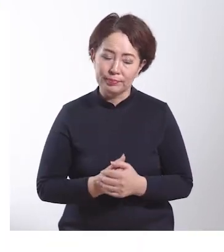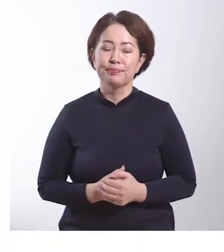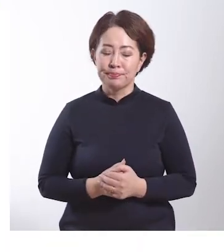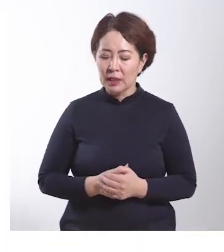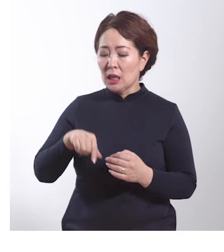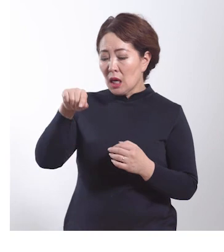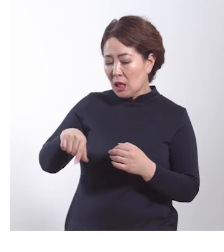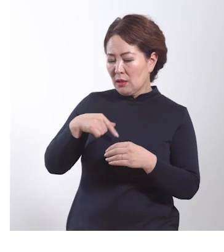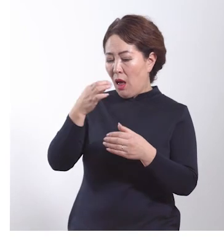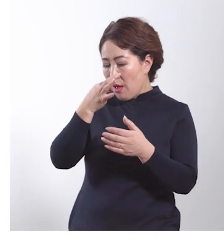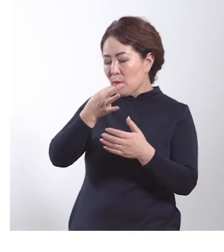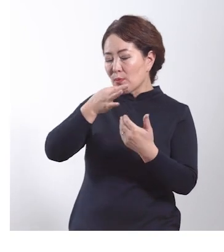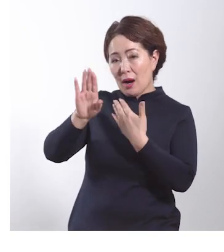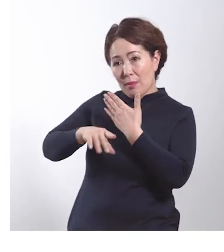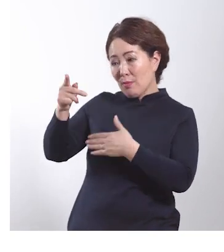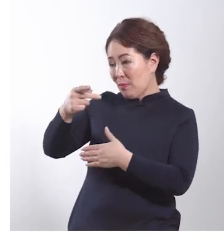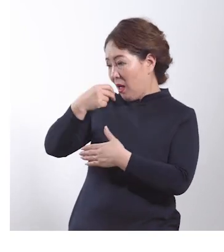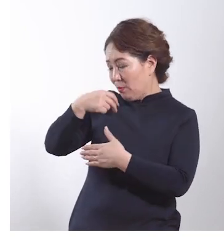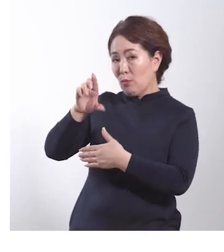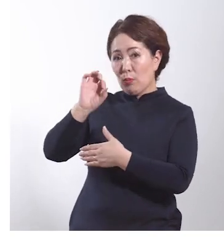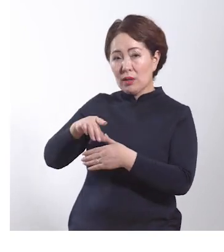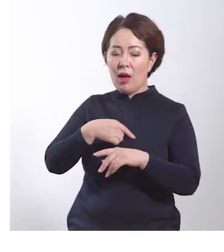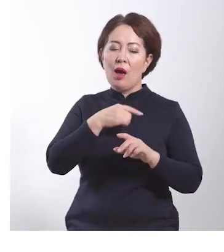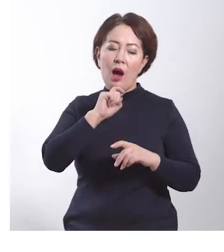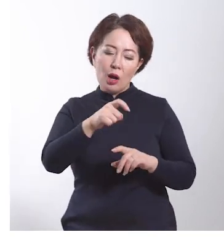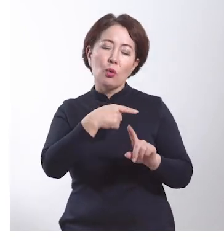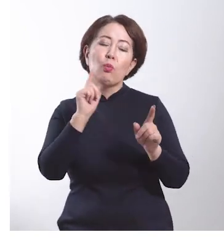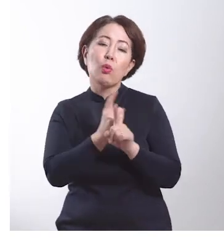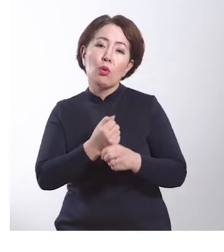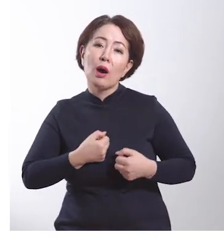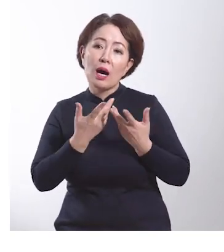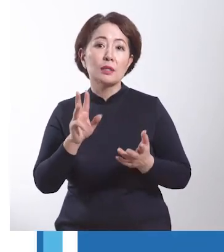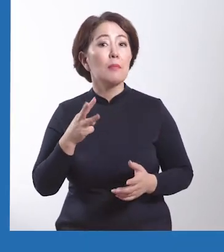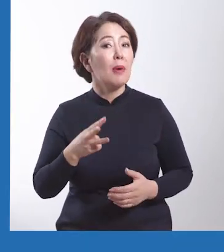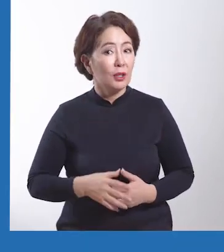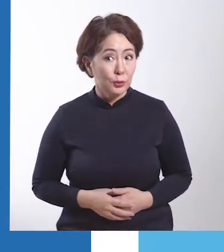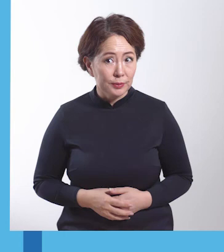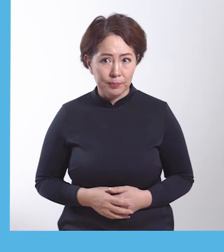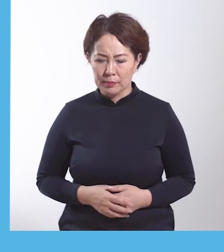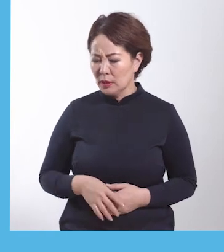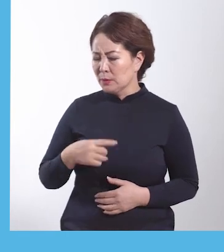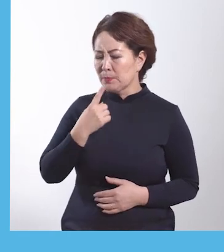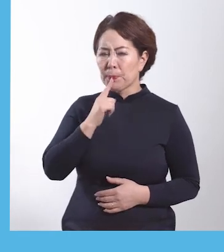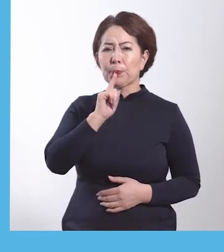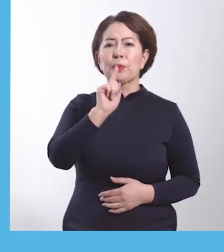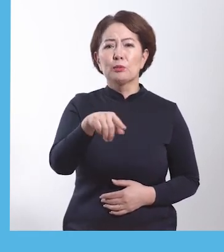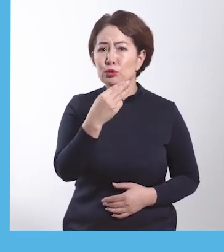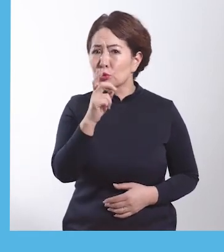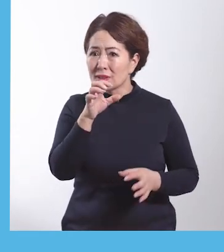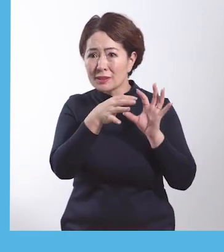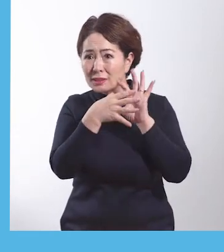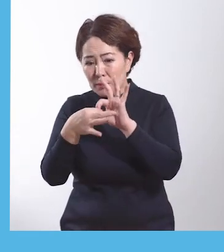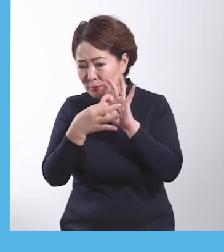та өртөлтийн өмнөх сэргийлэлтийн эм ууж байгаа бол шинжилгээний хариу буруу гарч болзошгүй. ХДХВ шүлсээр дамждаггүй